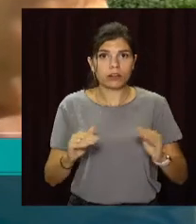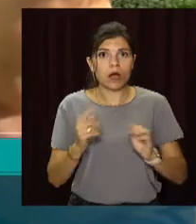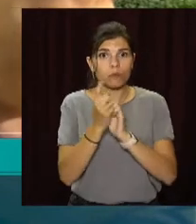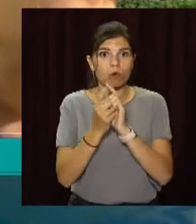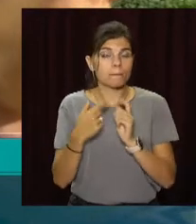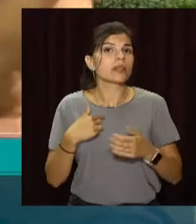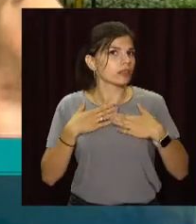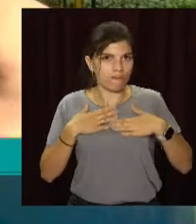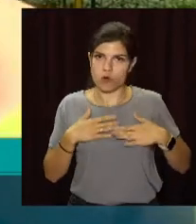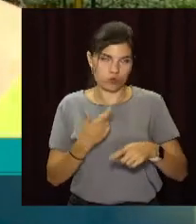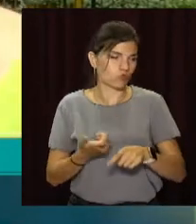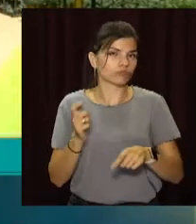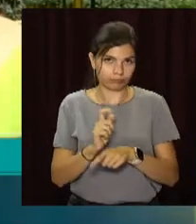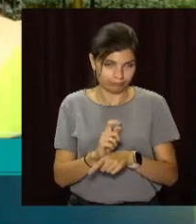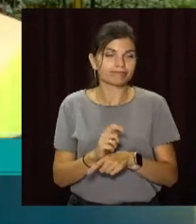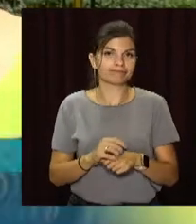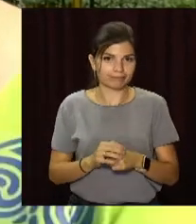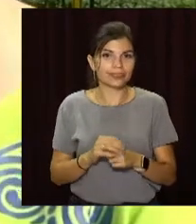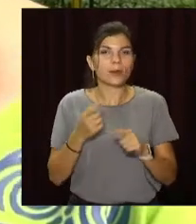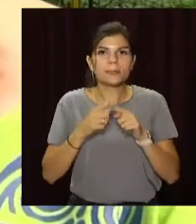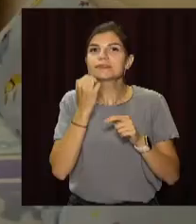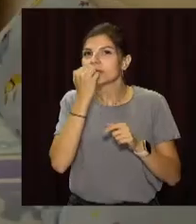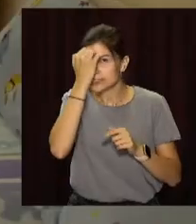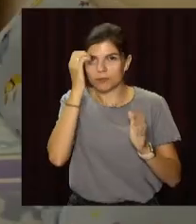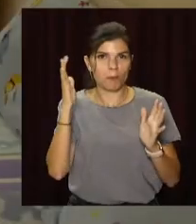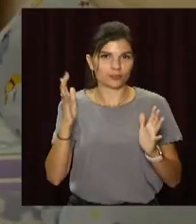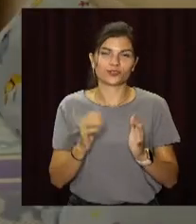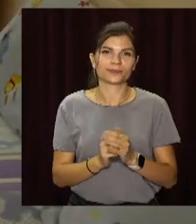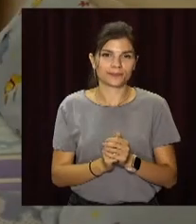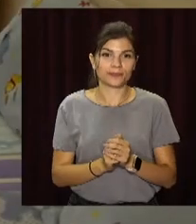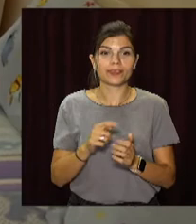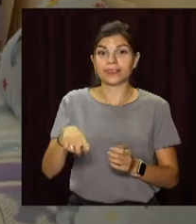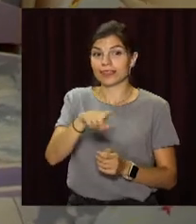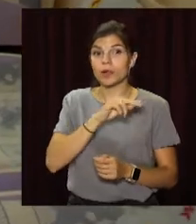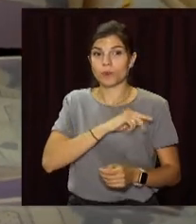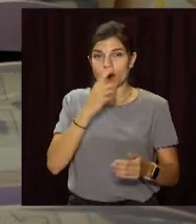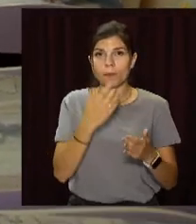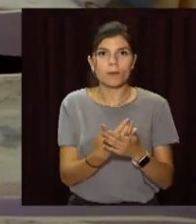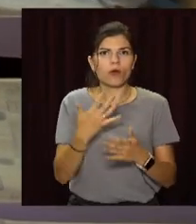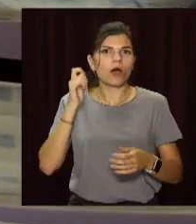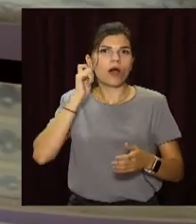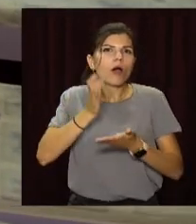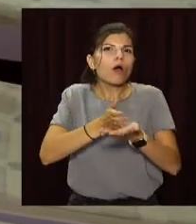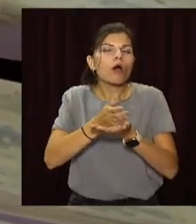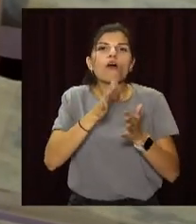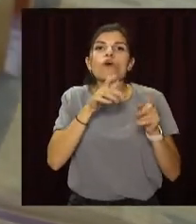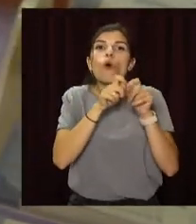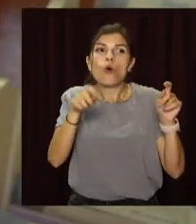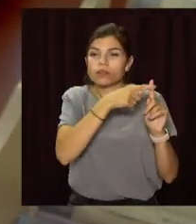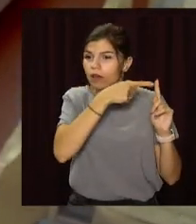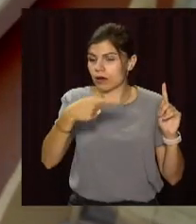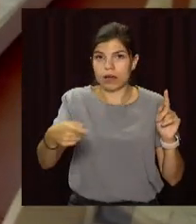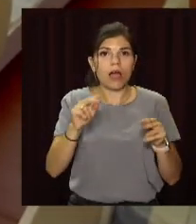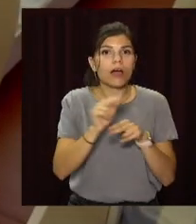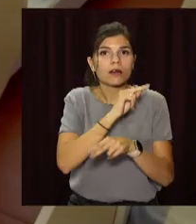мы довольны очень, так что спасибо большое. Дошкільна установа працює майже чверть століття і з дня відкриття не бачило